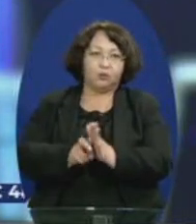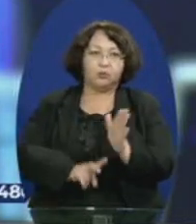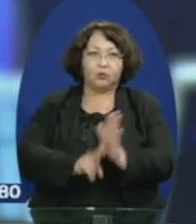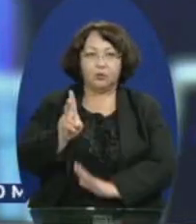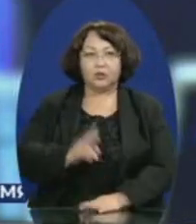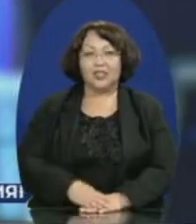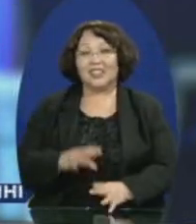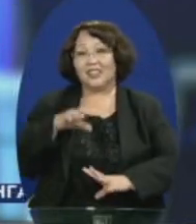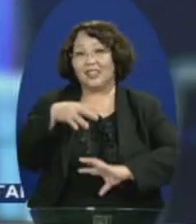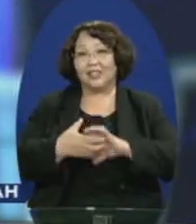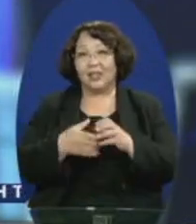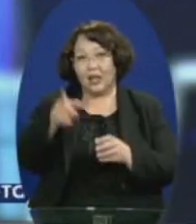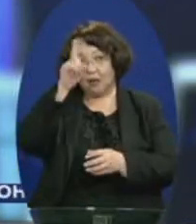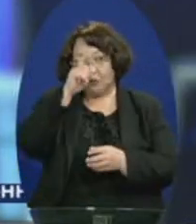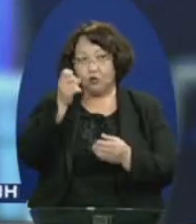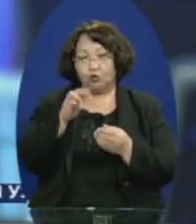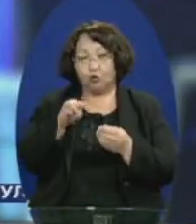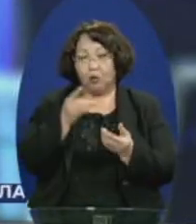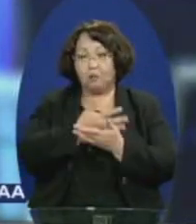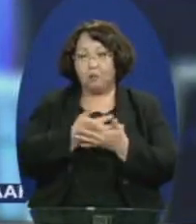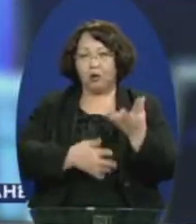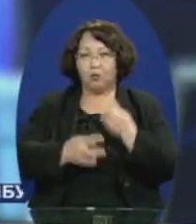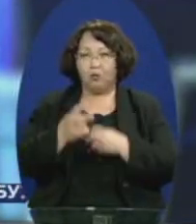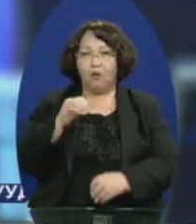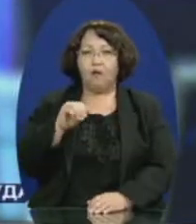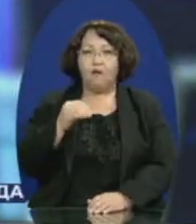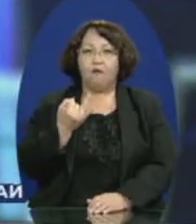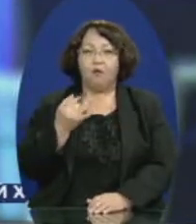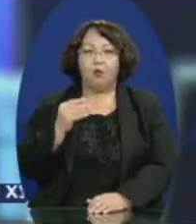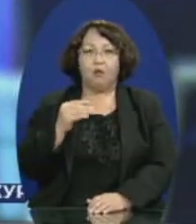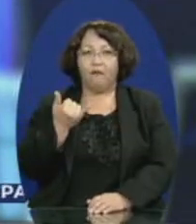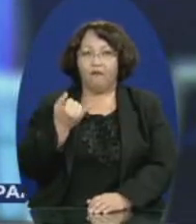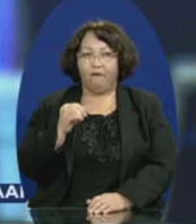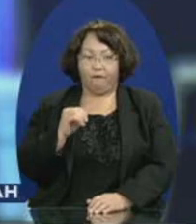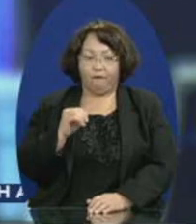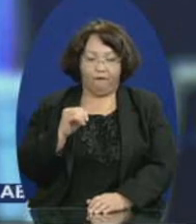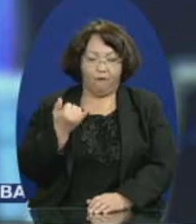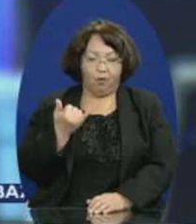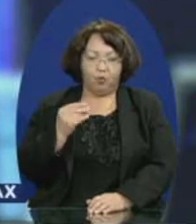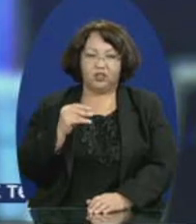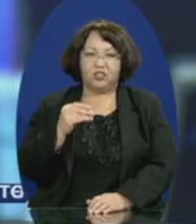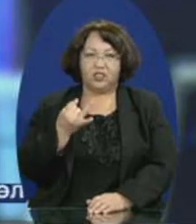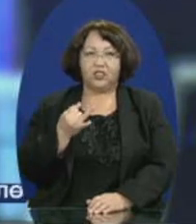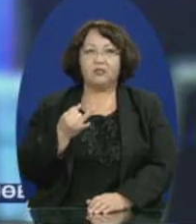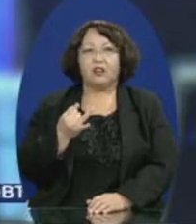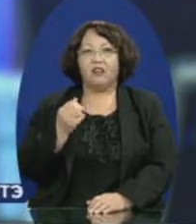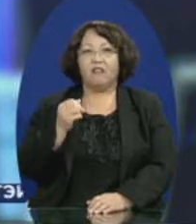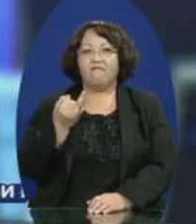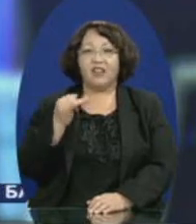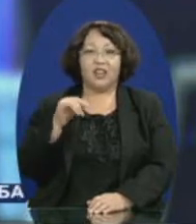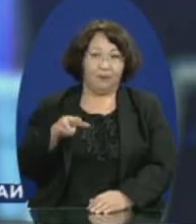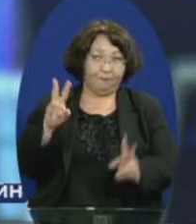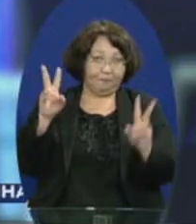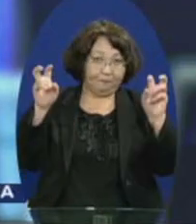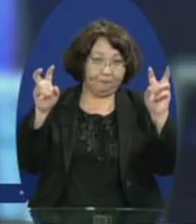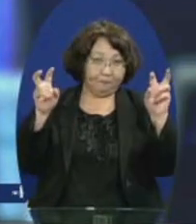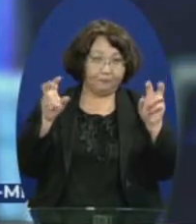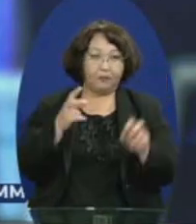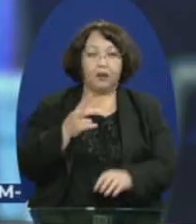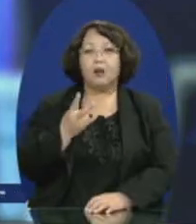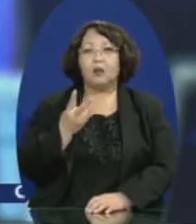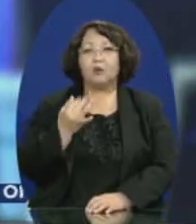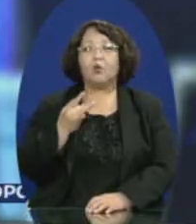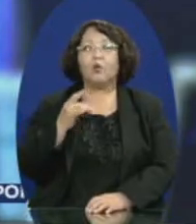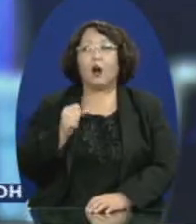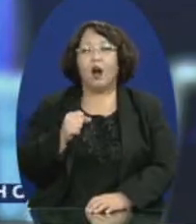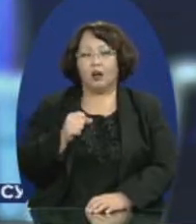Дэлхийд эмнэлгийн тоног төхөөрөмж үйлдвэрлэлээрээ тэргүүлэгч Fuji Film Corporation-ийн эртэлрүүлэг оншилгооны технологи суурилсан Нура Монгол төв нээлттэй хэлээ. Энэ